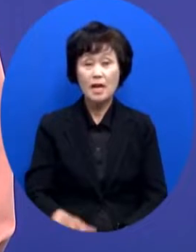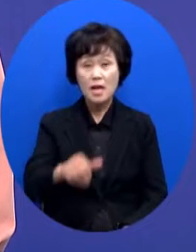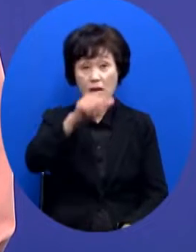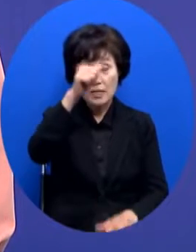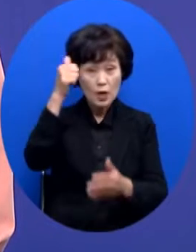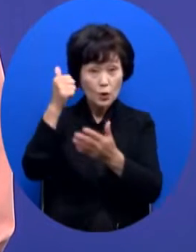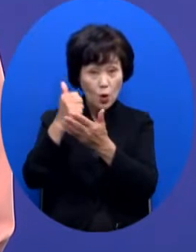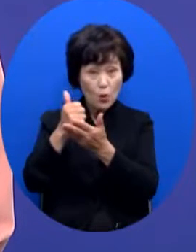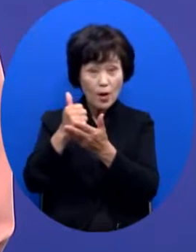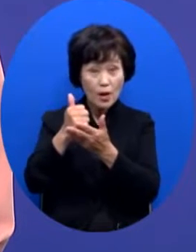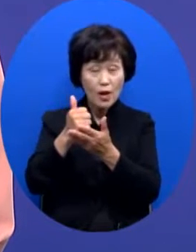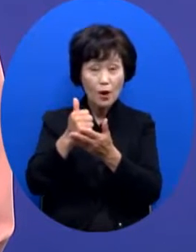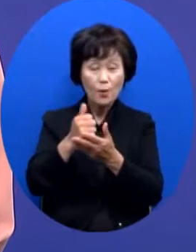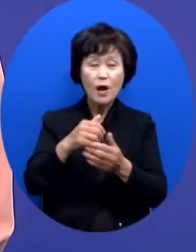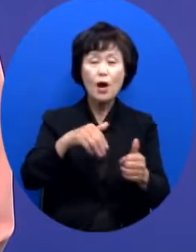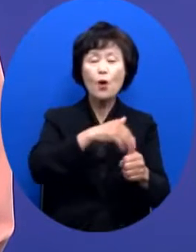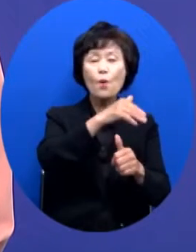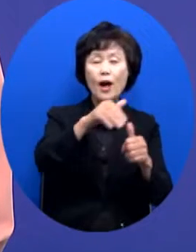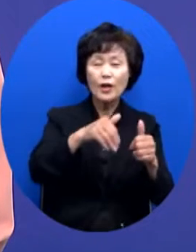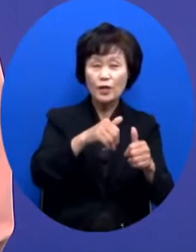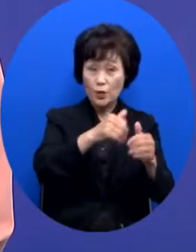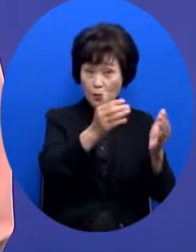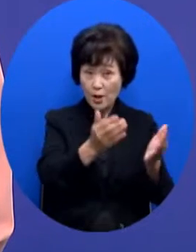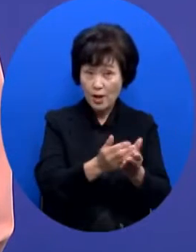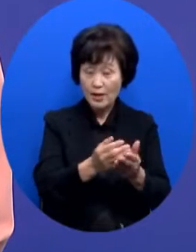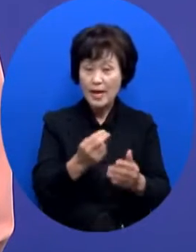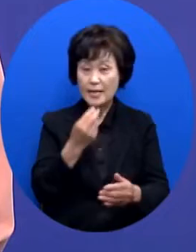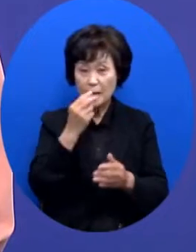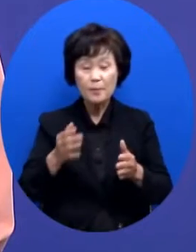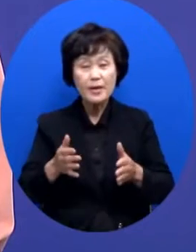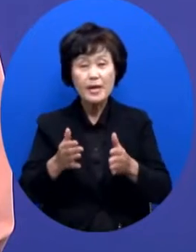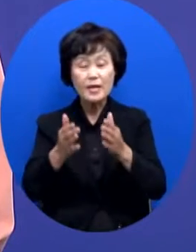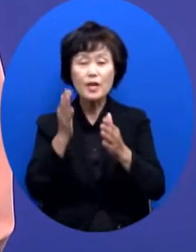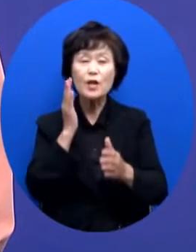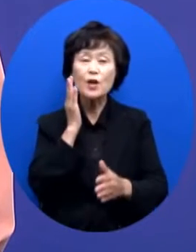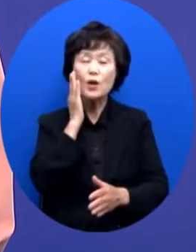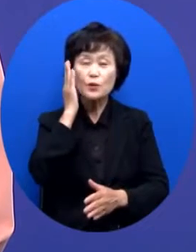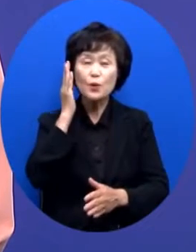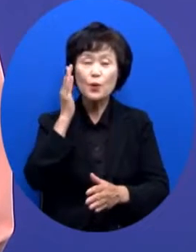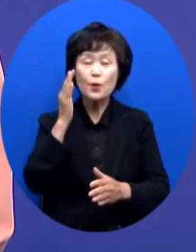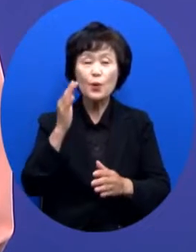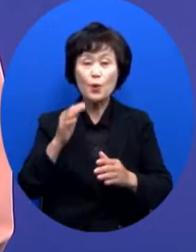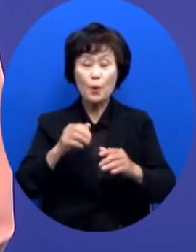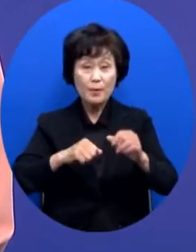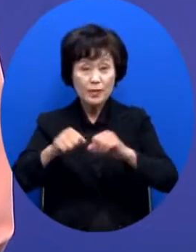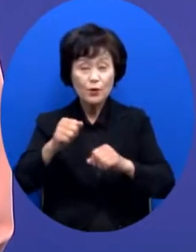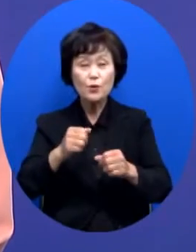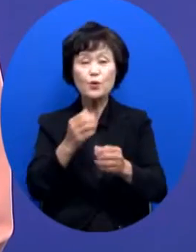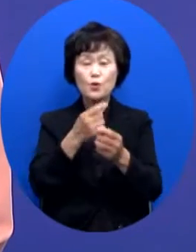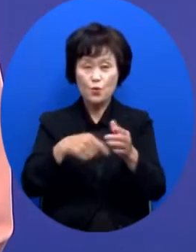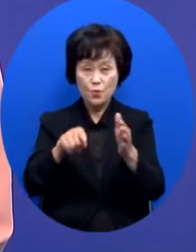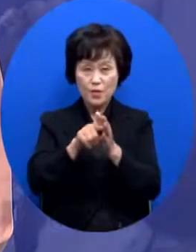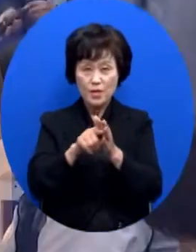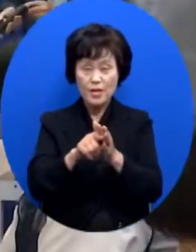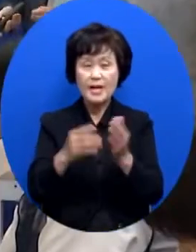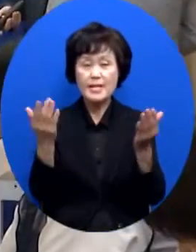한국기독교장로회와 기독교환경운동연대가 생명의 길 초록 발자국 캠페인을 위한 업무 협약을 체결했습니다.